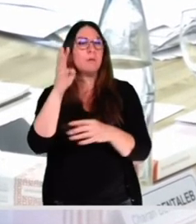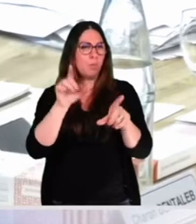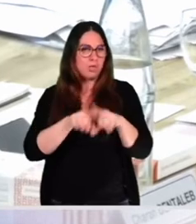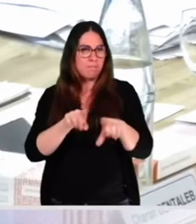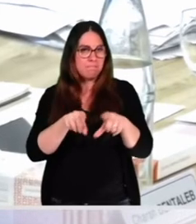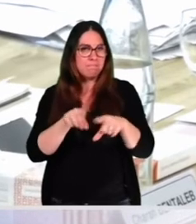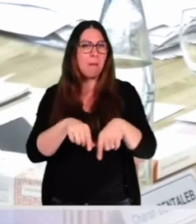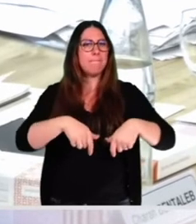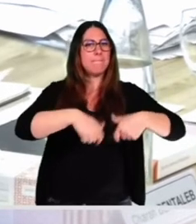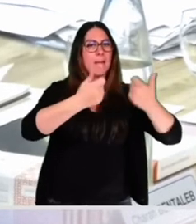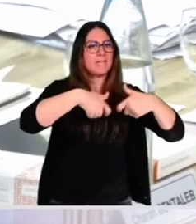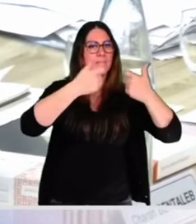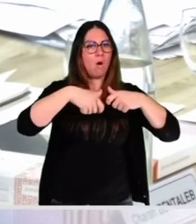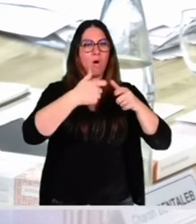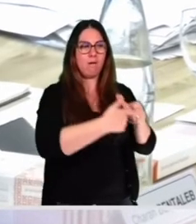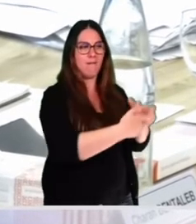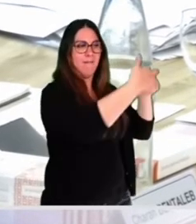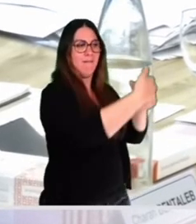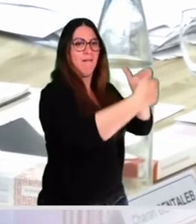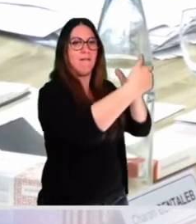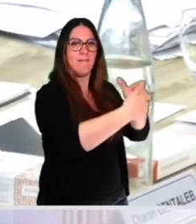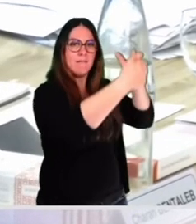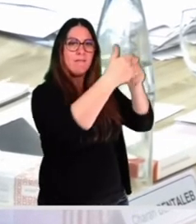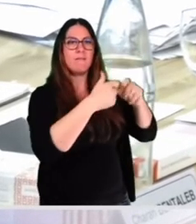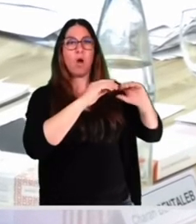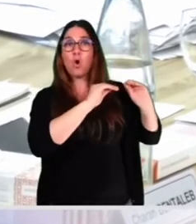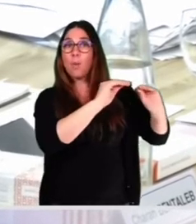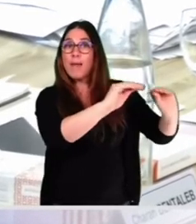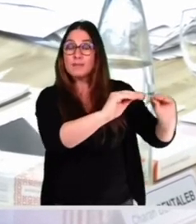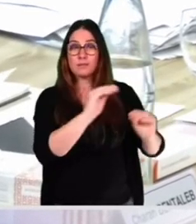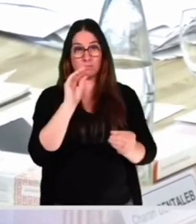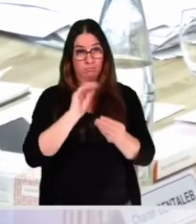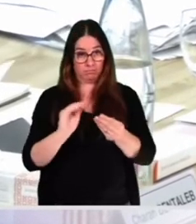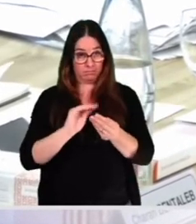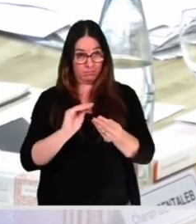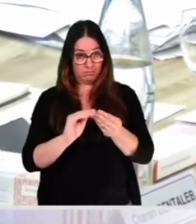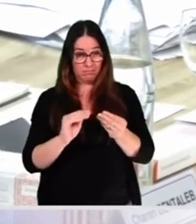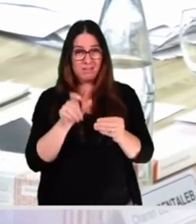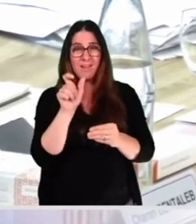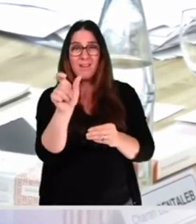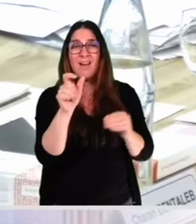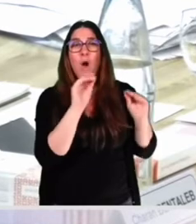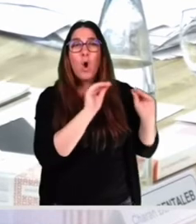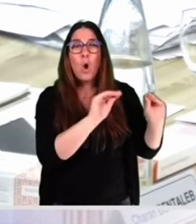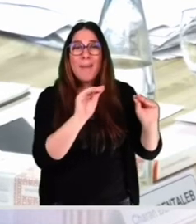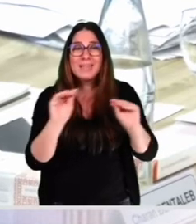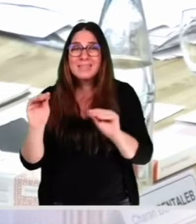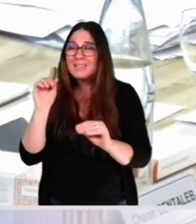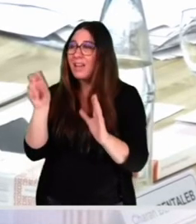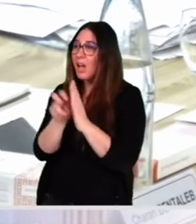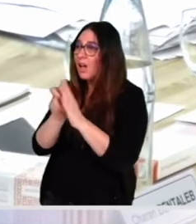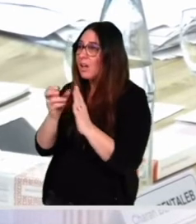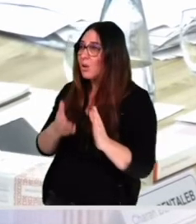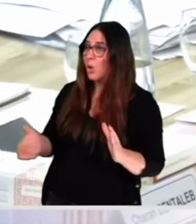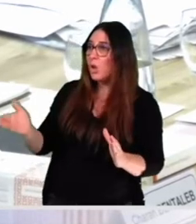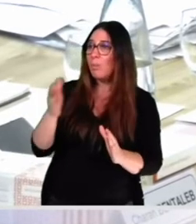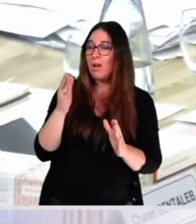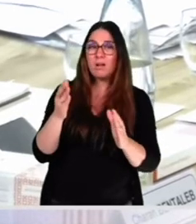des bâtiments, de la construction des bâtiments avec leur commerce, je m'étonne encore qu'on puisse parler de commerce vu l'état de commerce de